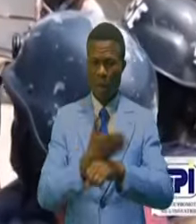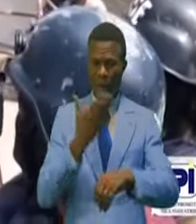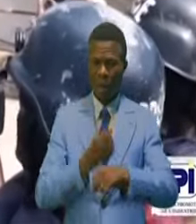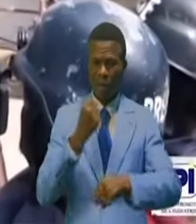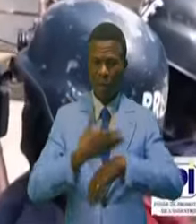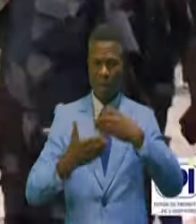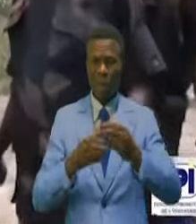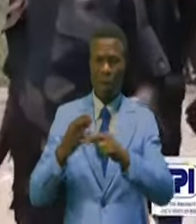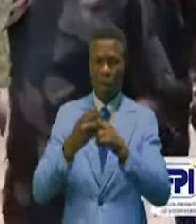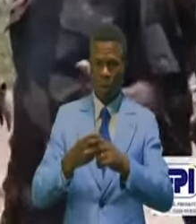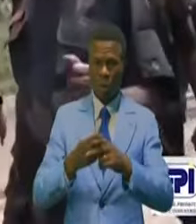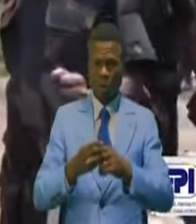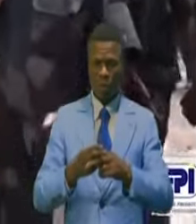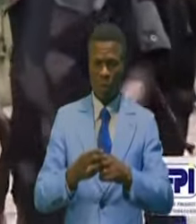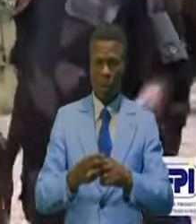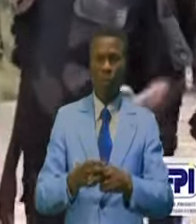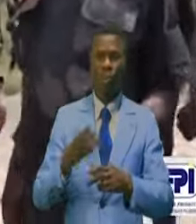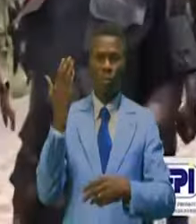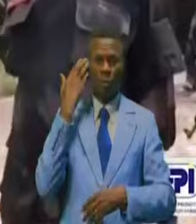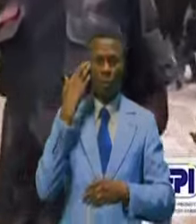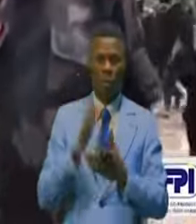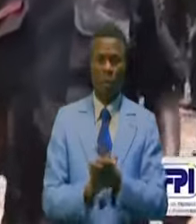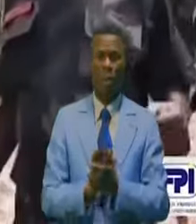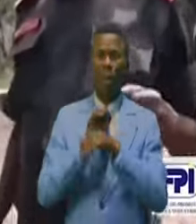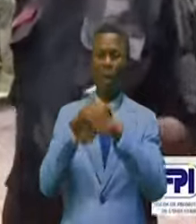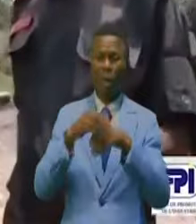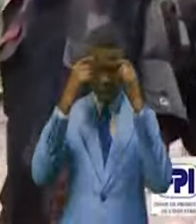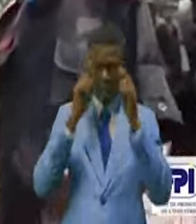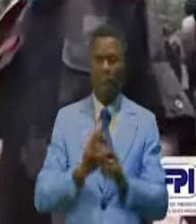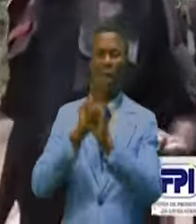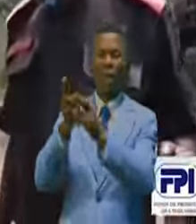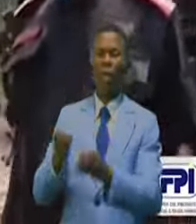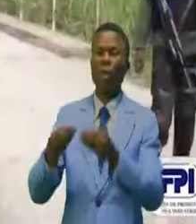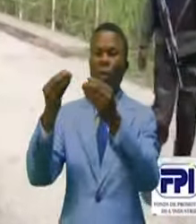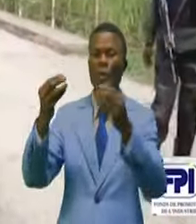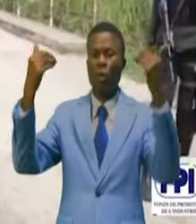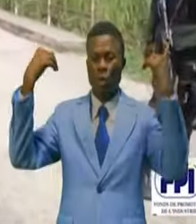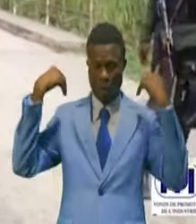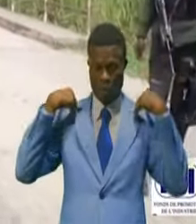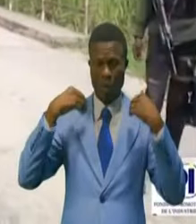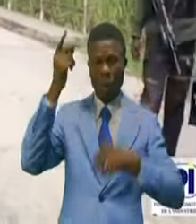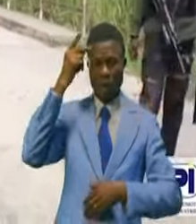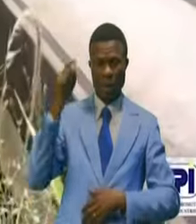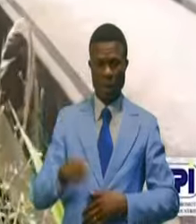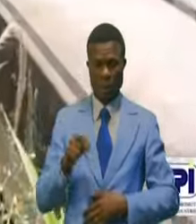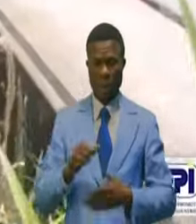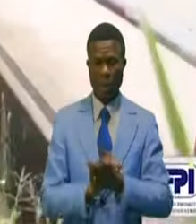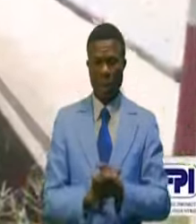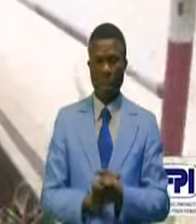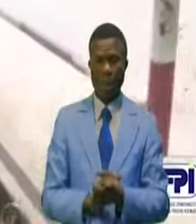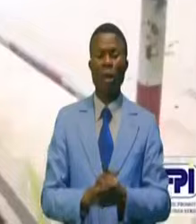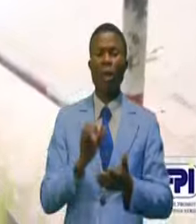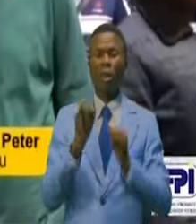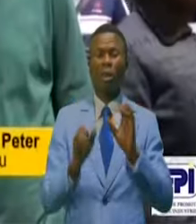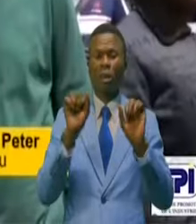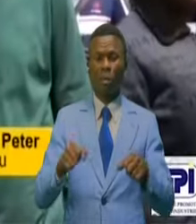de la sécurité, Honoré Kabunda prend l'engagement de faire rapport à sa hiérarchie à Kinshasa. Si on a la